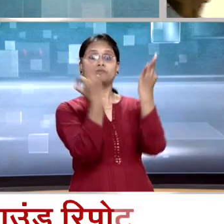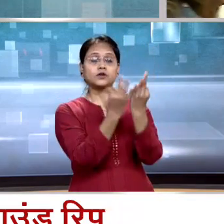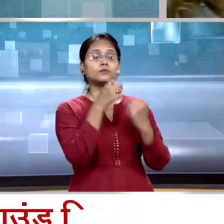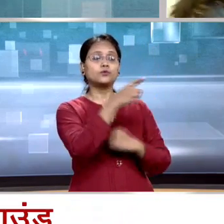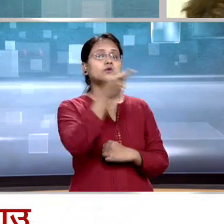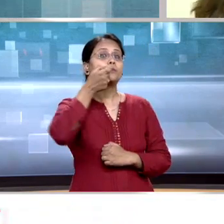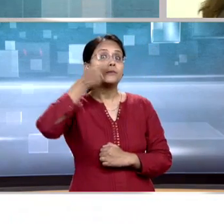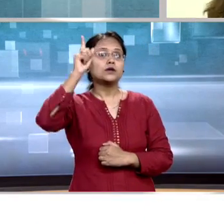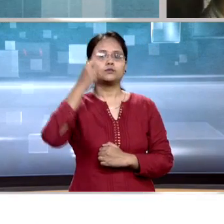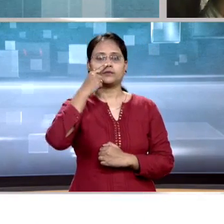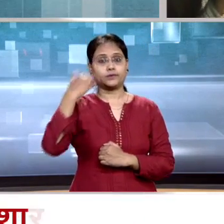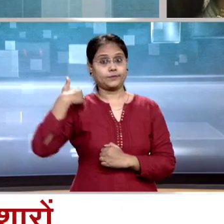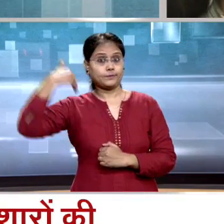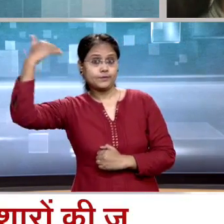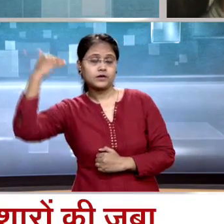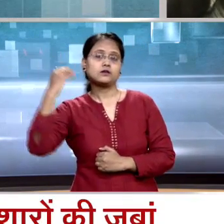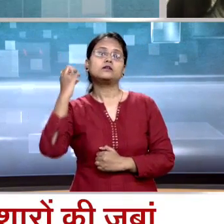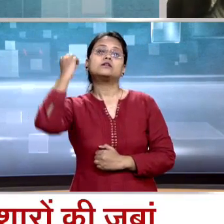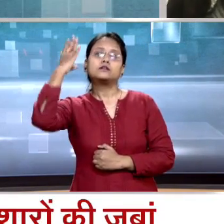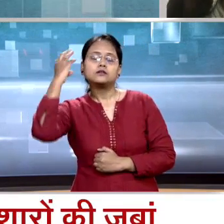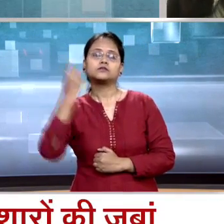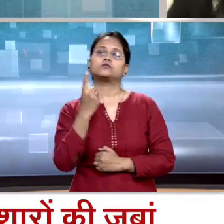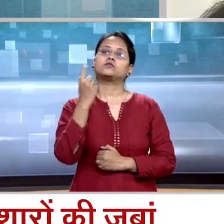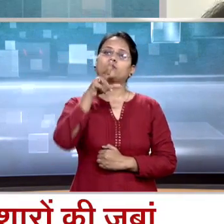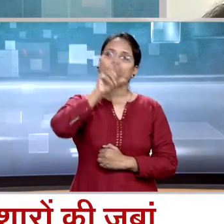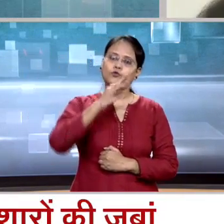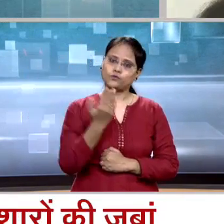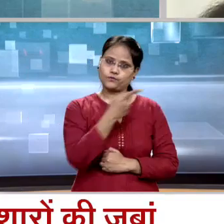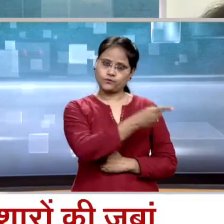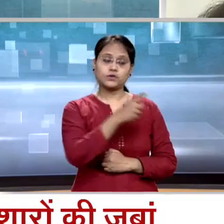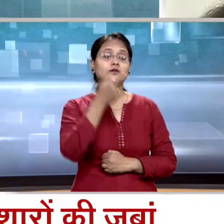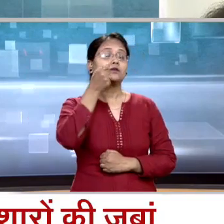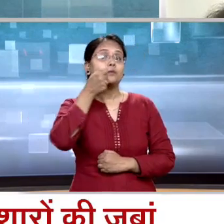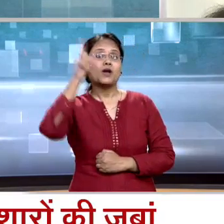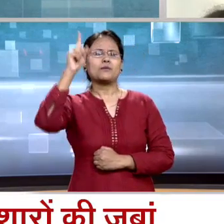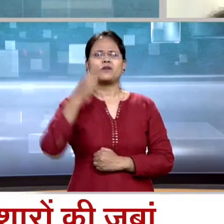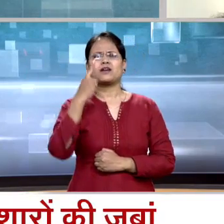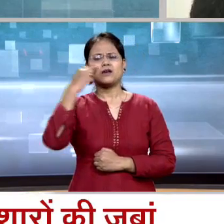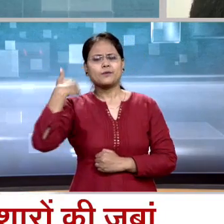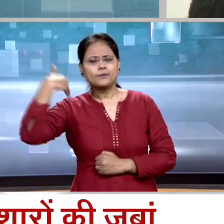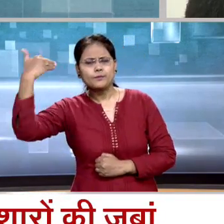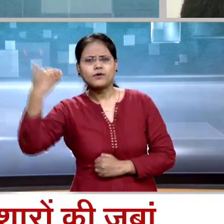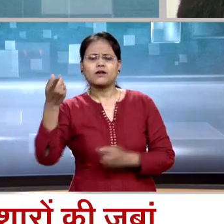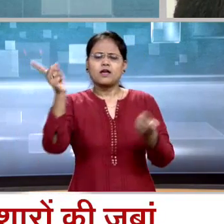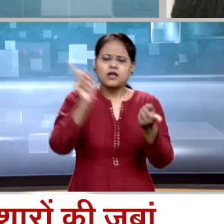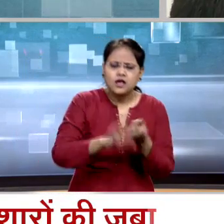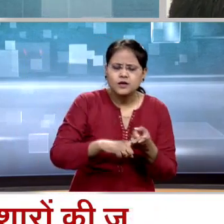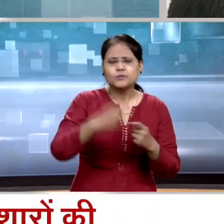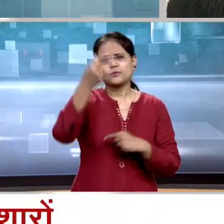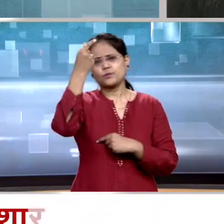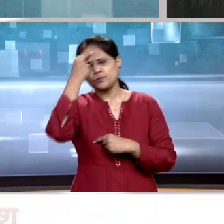उनके पिता और उनकी बहन ही सुन सकते हैं और बोल सकते हैं। इनके पिता और बहन की विडंबना कहें या वक्त की